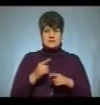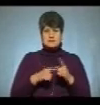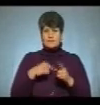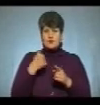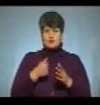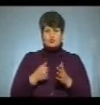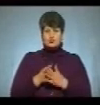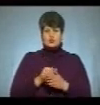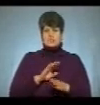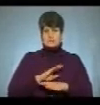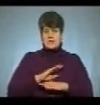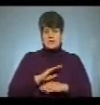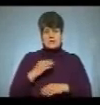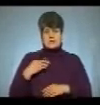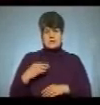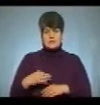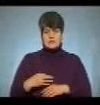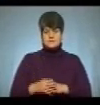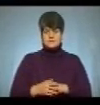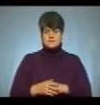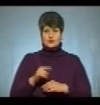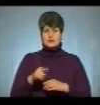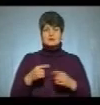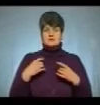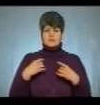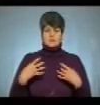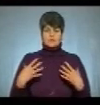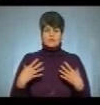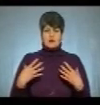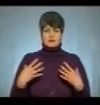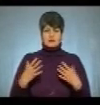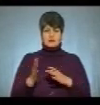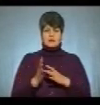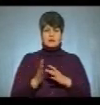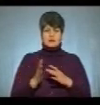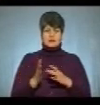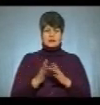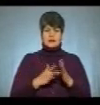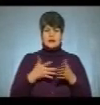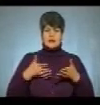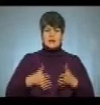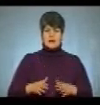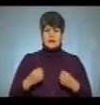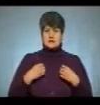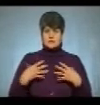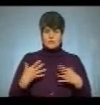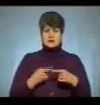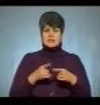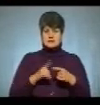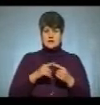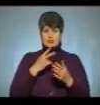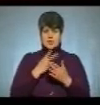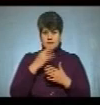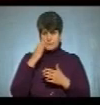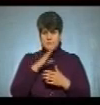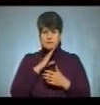до смерті сина. Тоді ми святкували Різдво в селі. Ці фото загиблого сина в приміщенні суду показує батько